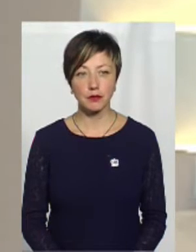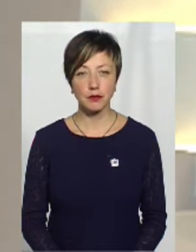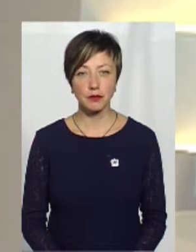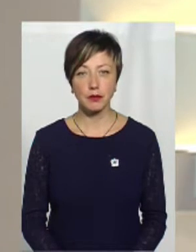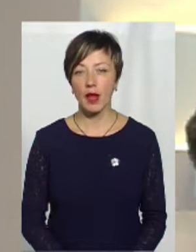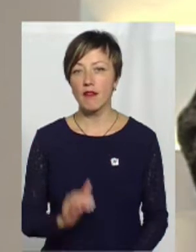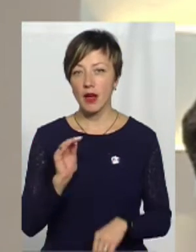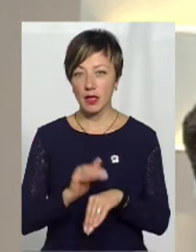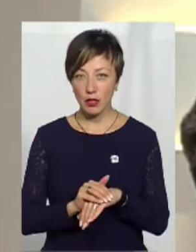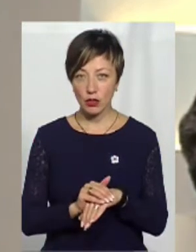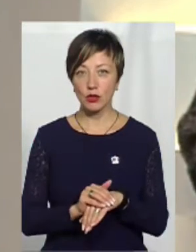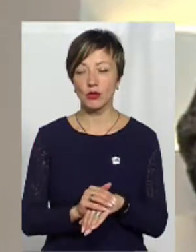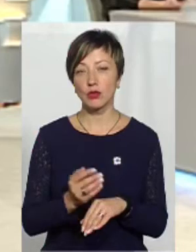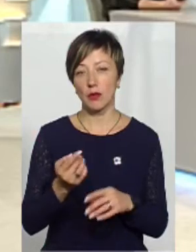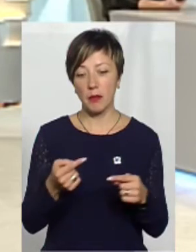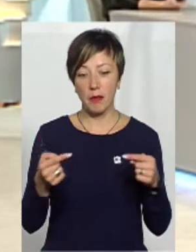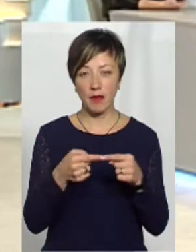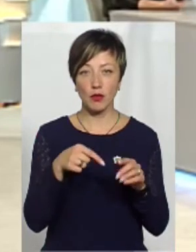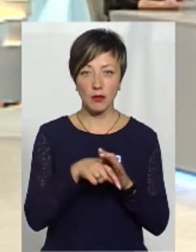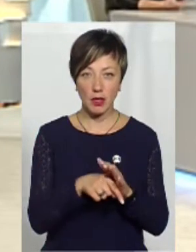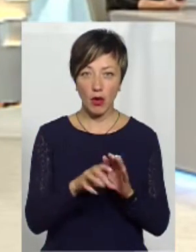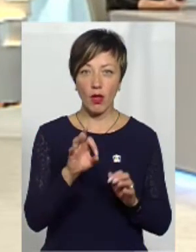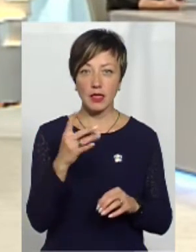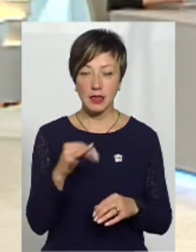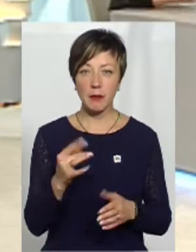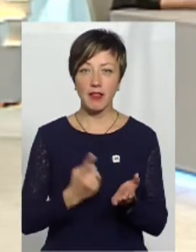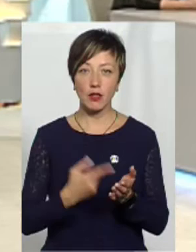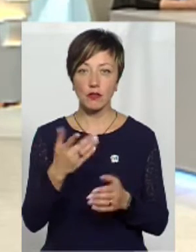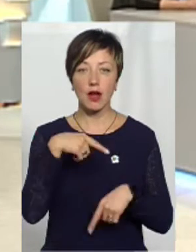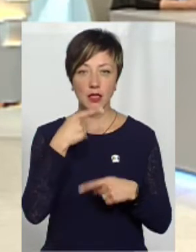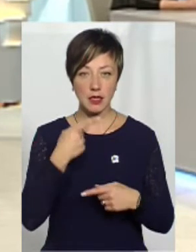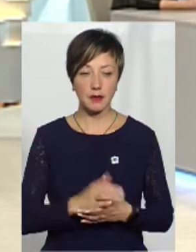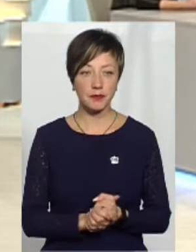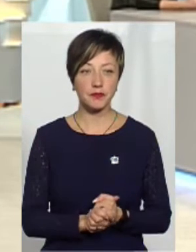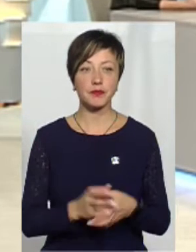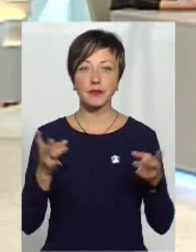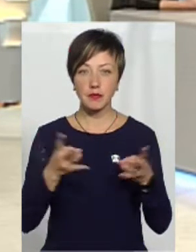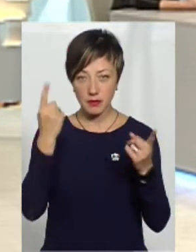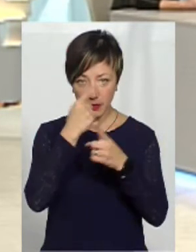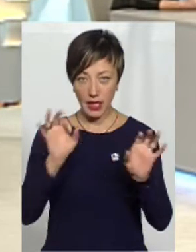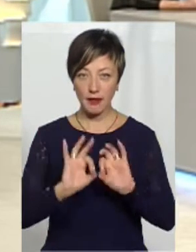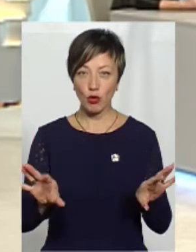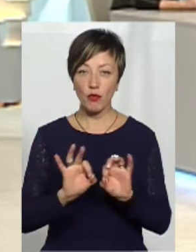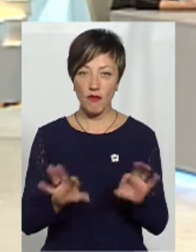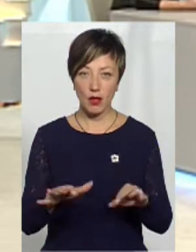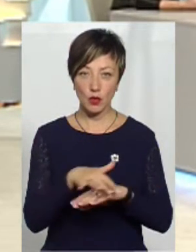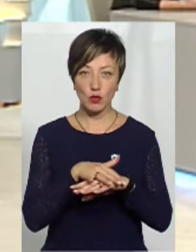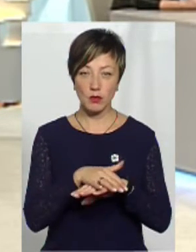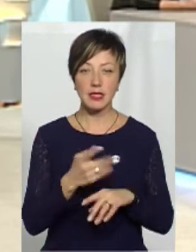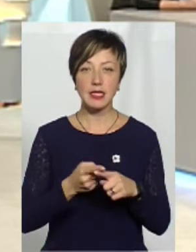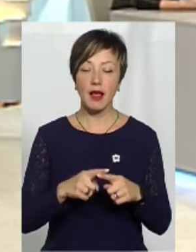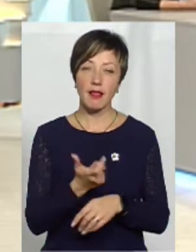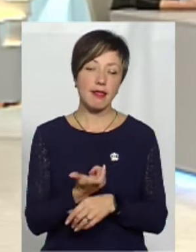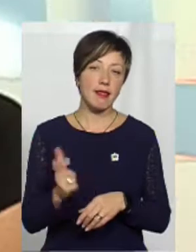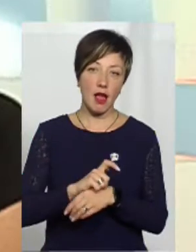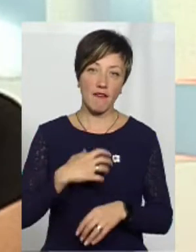Ну, фактично, певною мірою Олексій підтвердив те, що ви казали, пані Ольго, так, що треба інформувати. Це